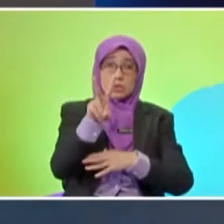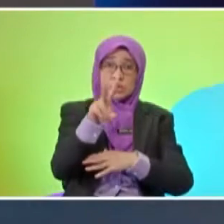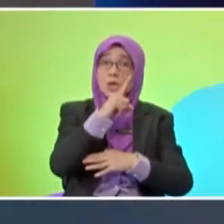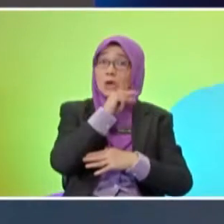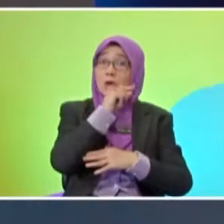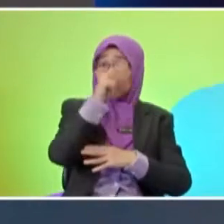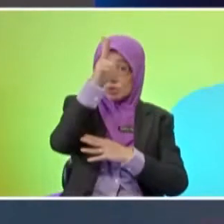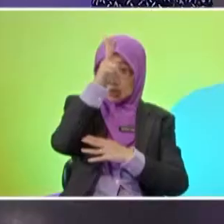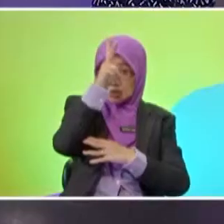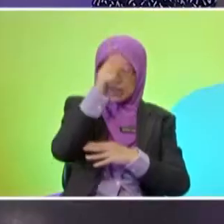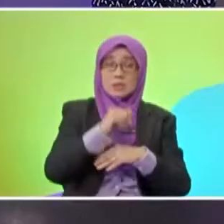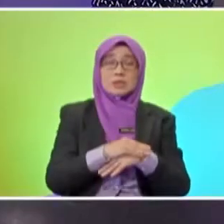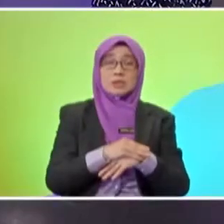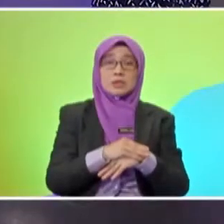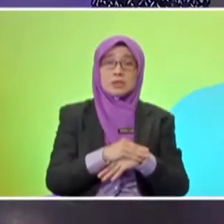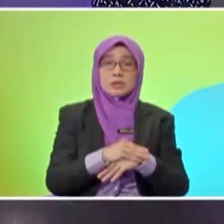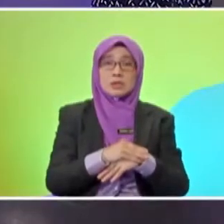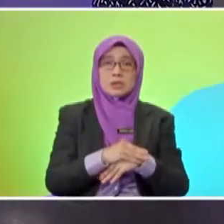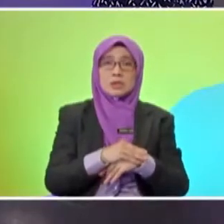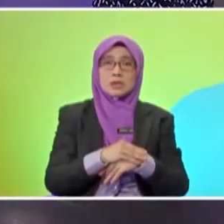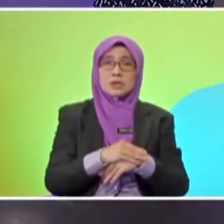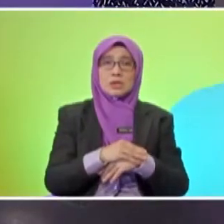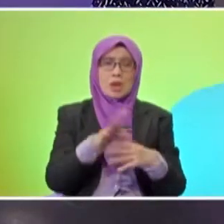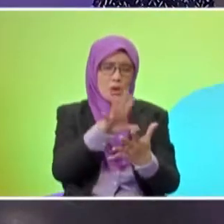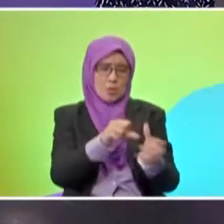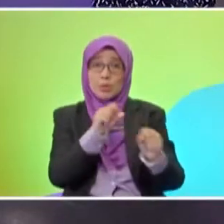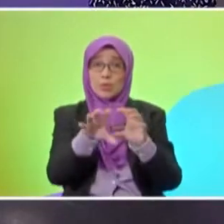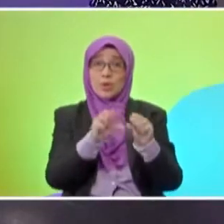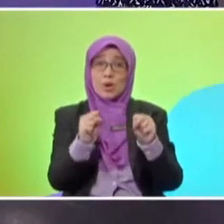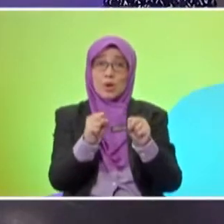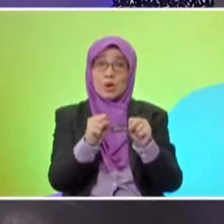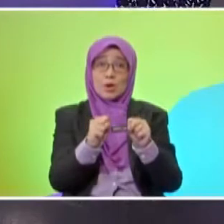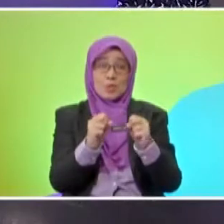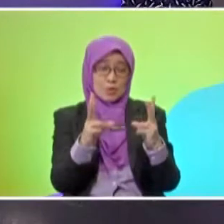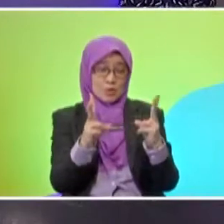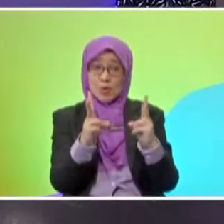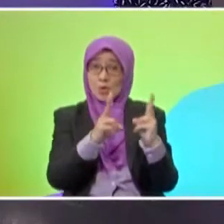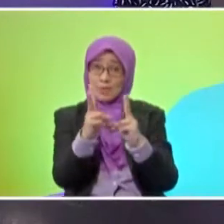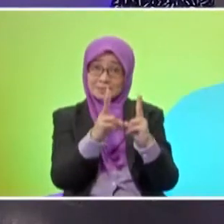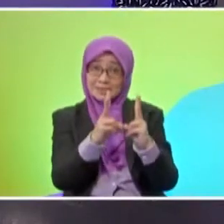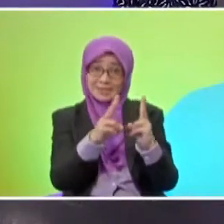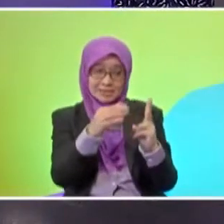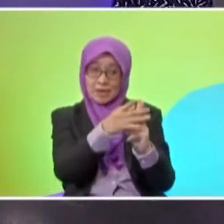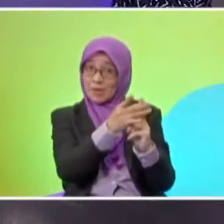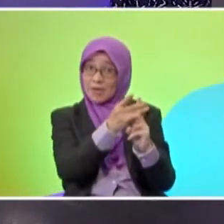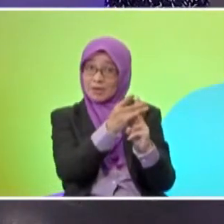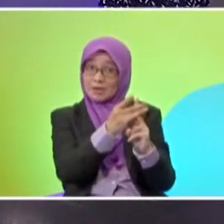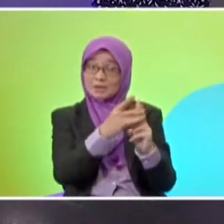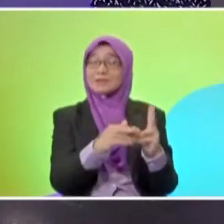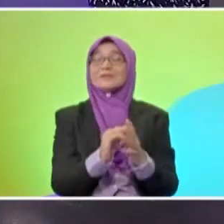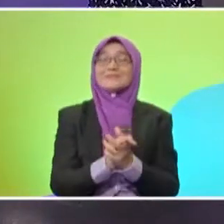nampaknya dekat sini April lagi kalau bukan berebut pasangan ah ah betul tuh Betul